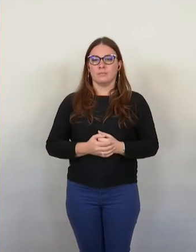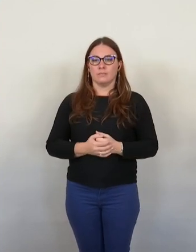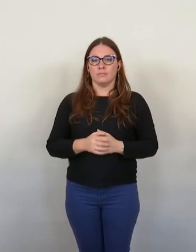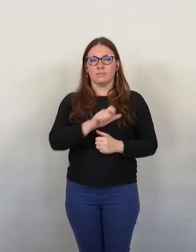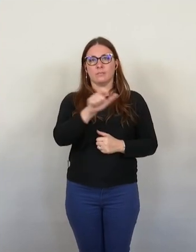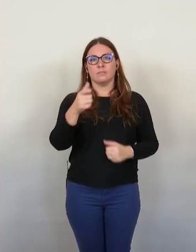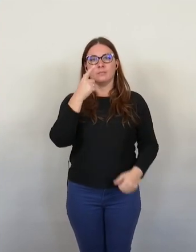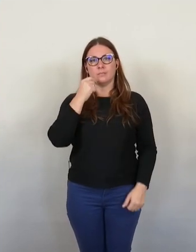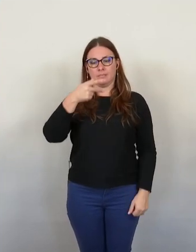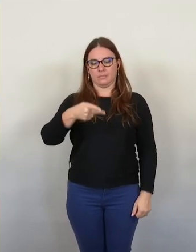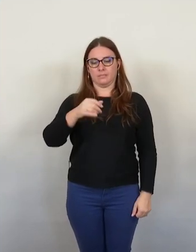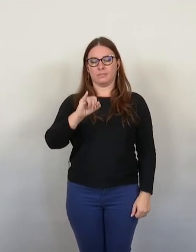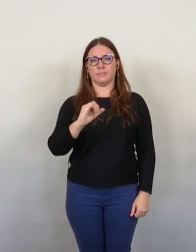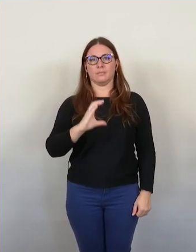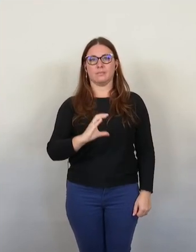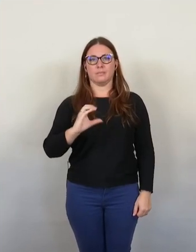monsieur